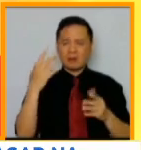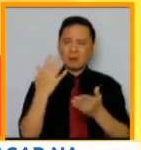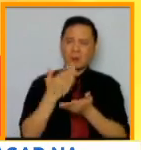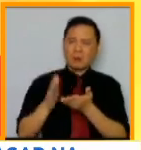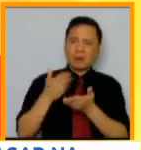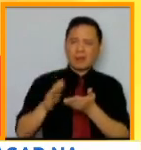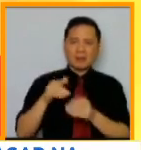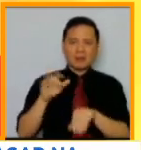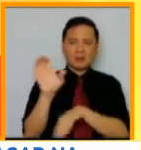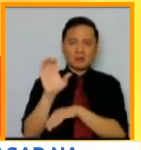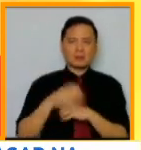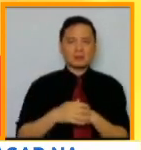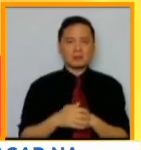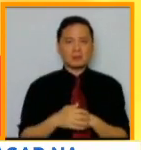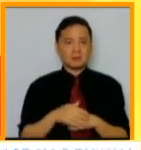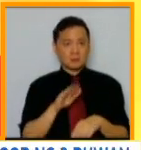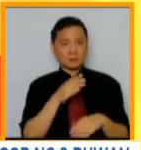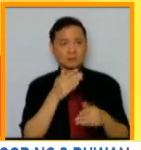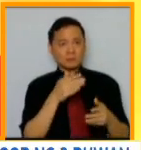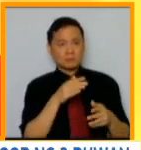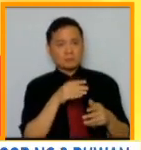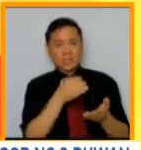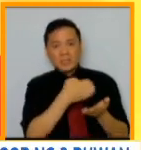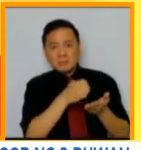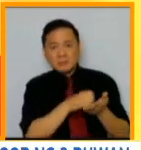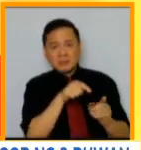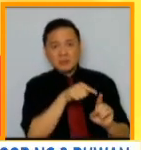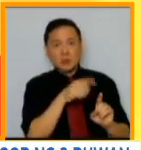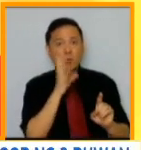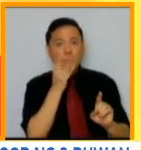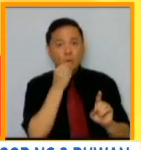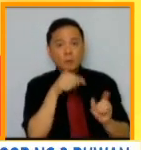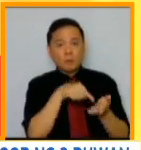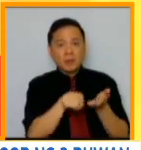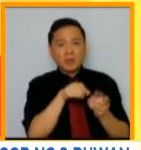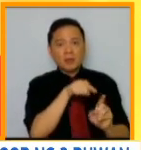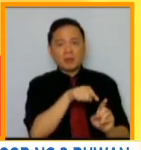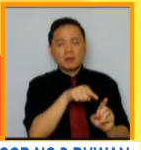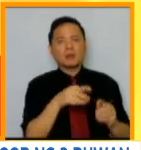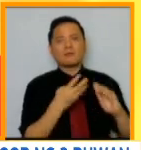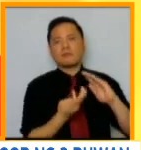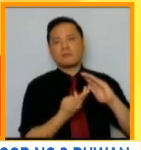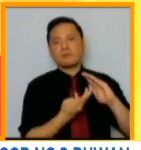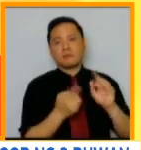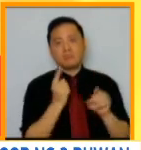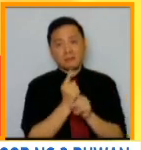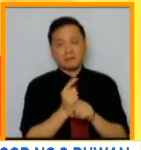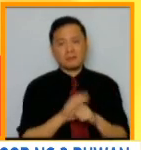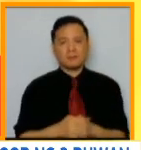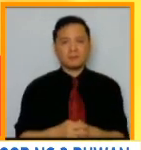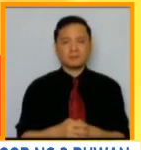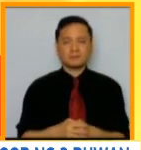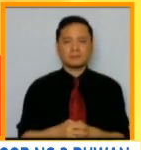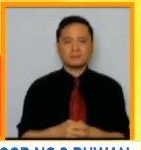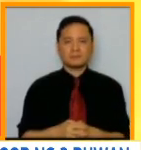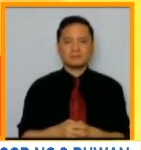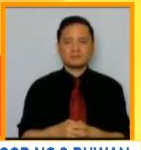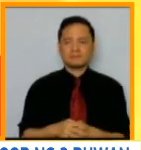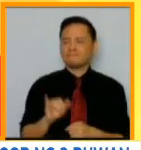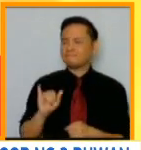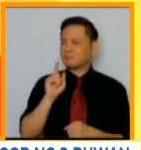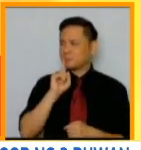naman nila yan. Totoo yan. Oo. Tapos syempre, yung kanilang pagnanais na makapili nga sana yung pamilya. Basta siguro talaga, ang huwag mawawala ay